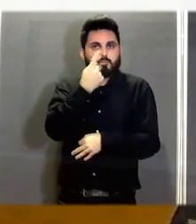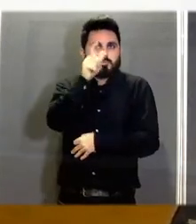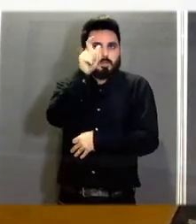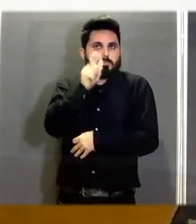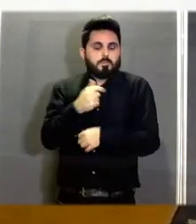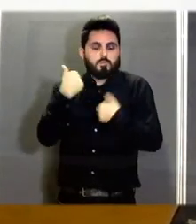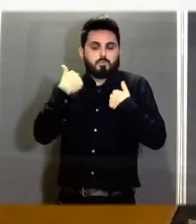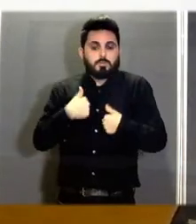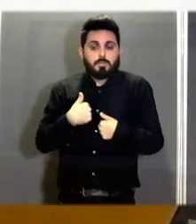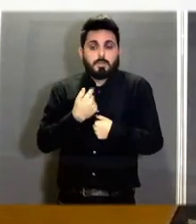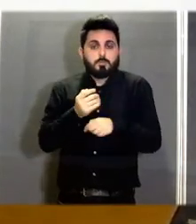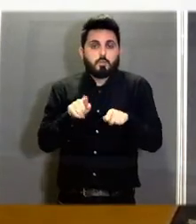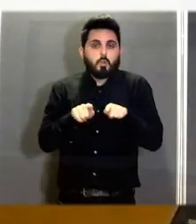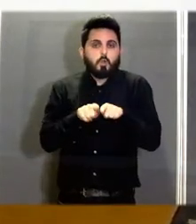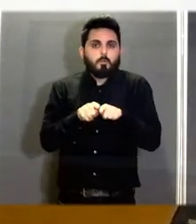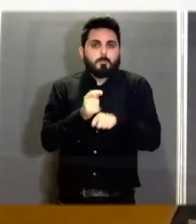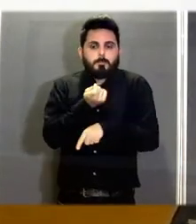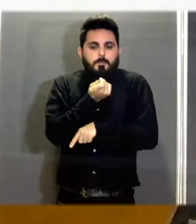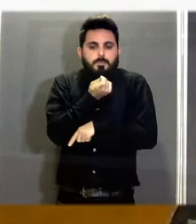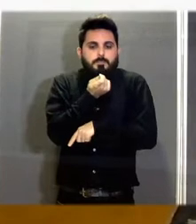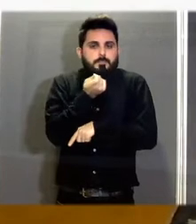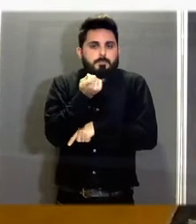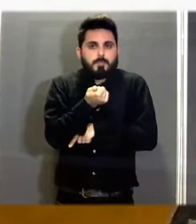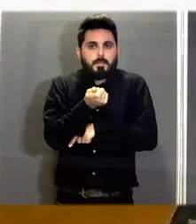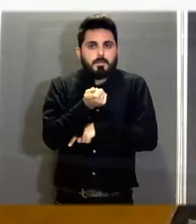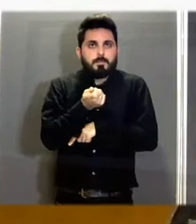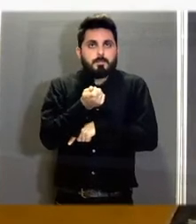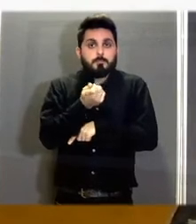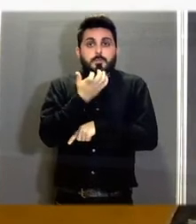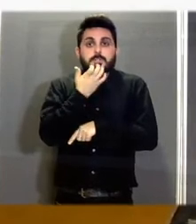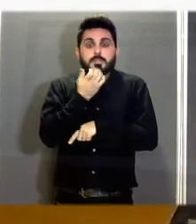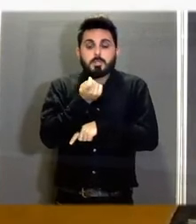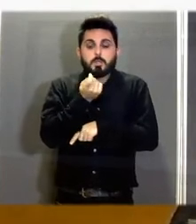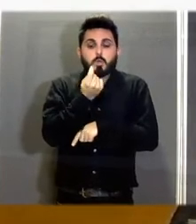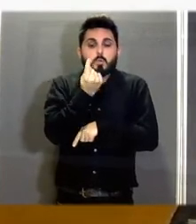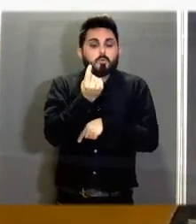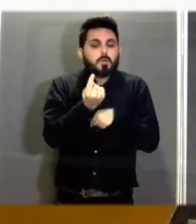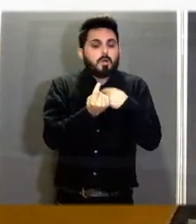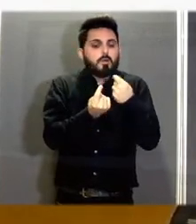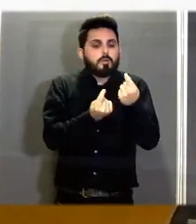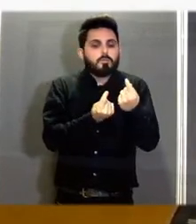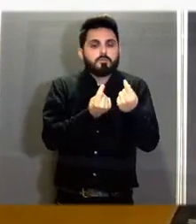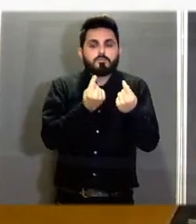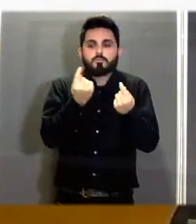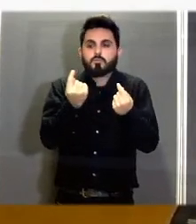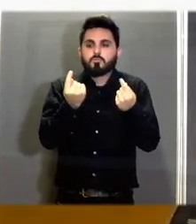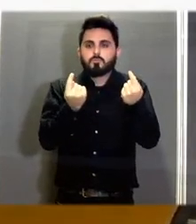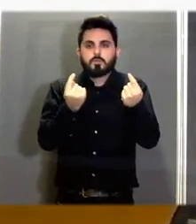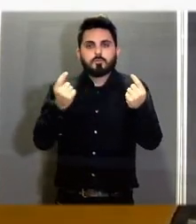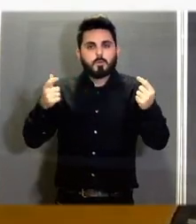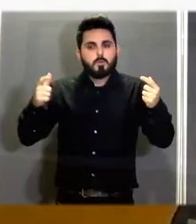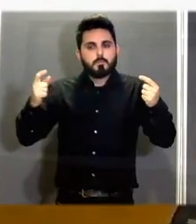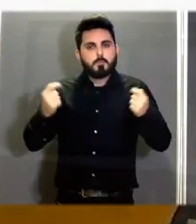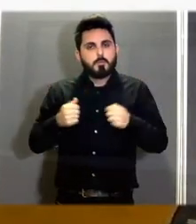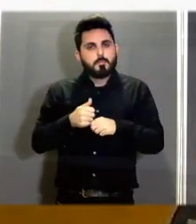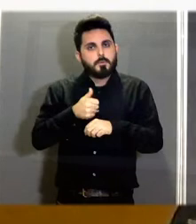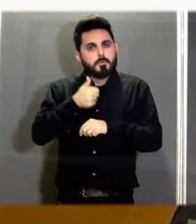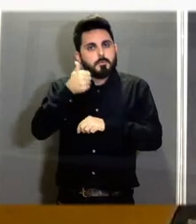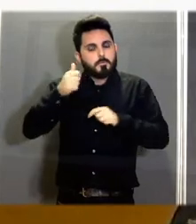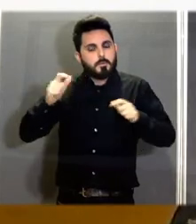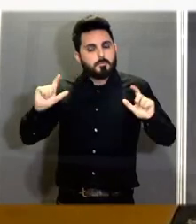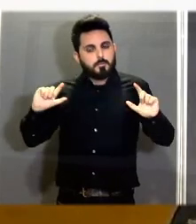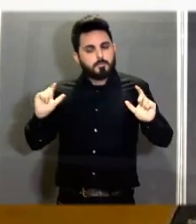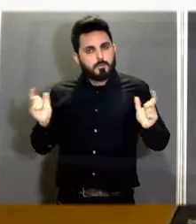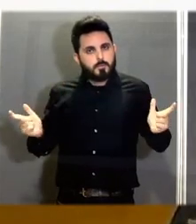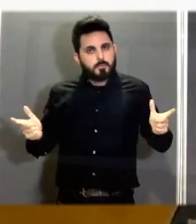és un gra de sorra, però si no és una dona que, com a gra de sorra, forma part de tot un conjunt d'arena,